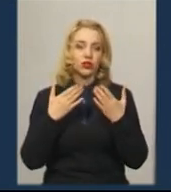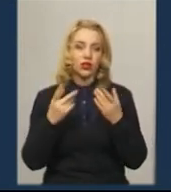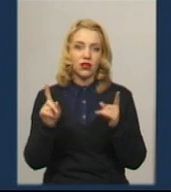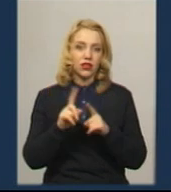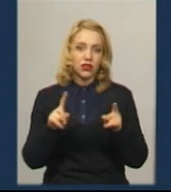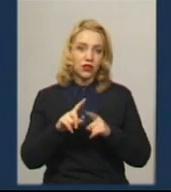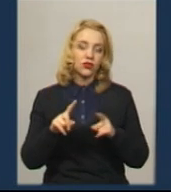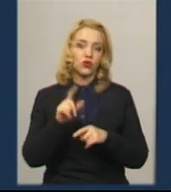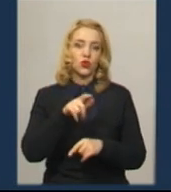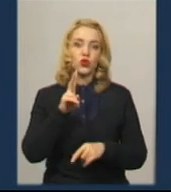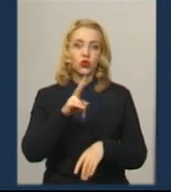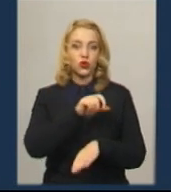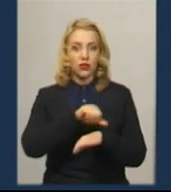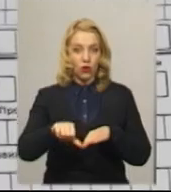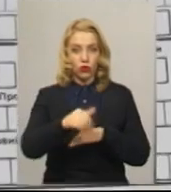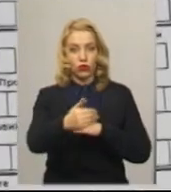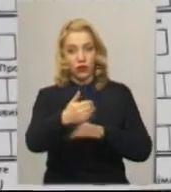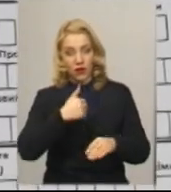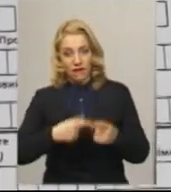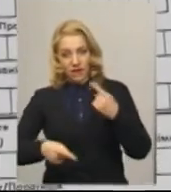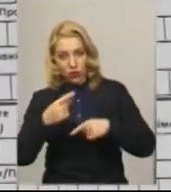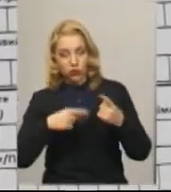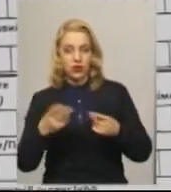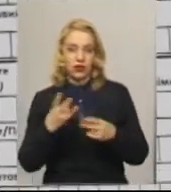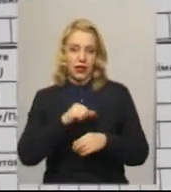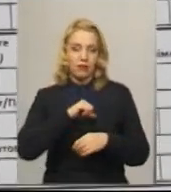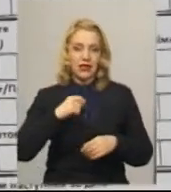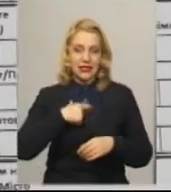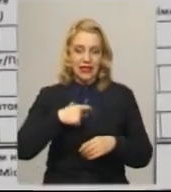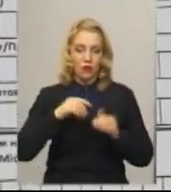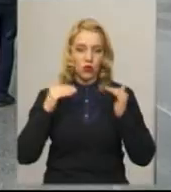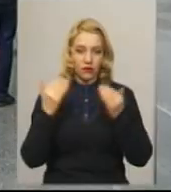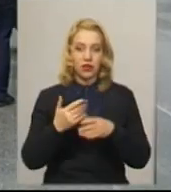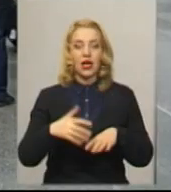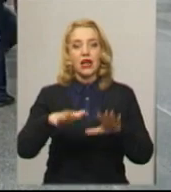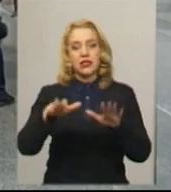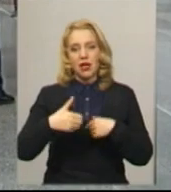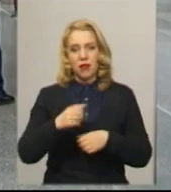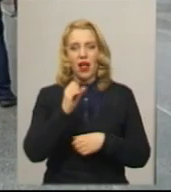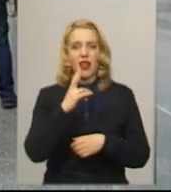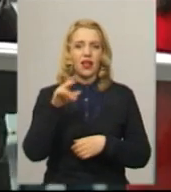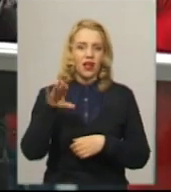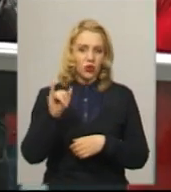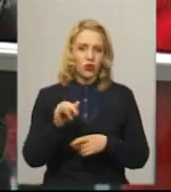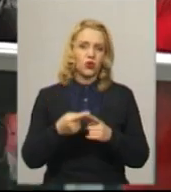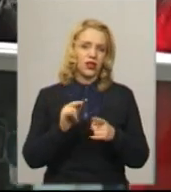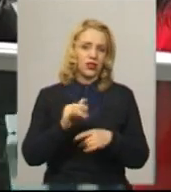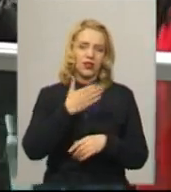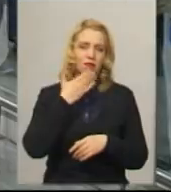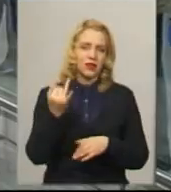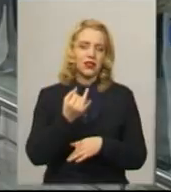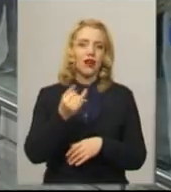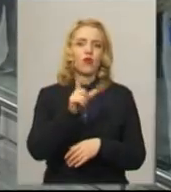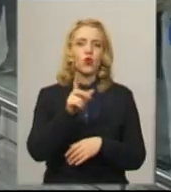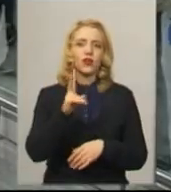люди, які приїжджають з-за кордону, повинні самоізолюватись. Зібрали анкети і випустили з аеропорту. Нікого не цікавило, як люди їхатимуть додому.